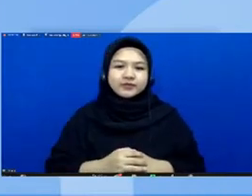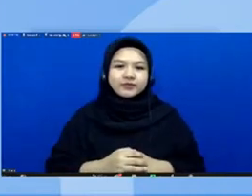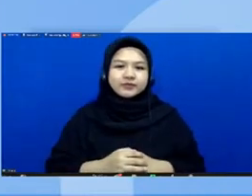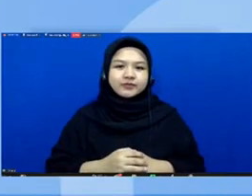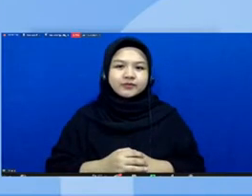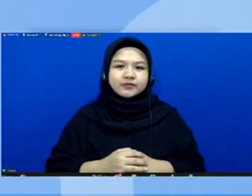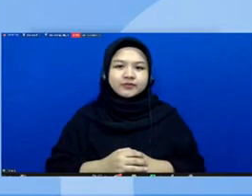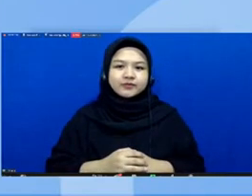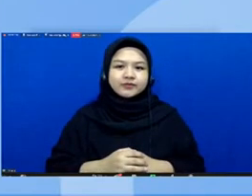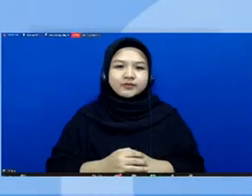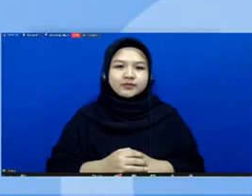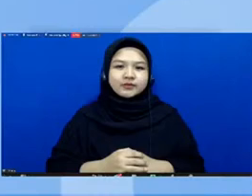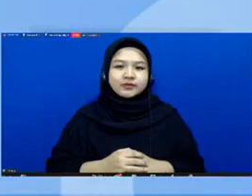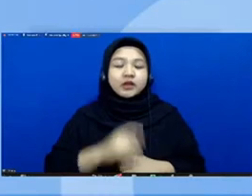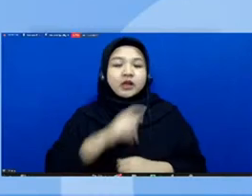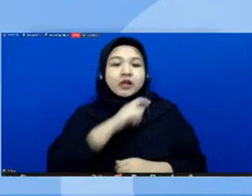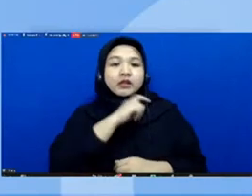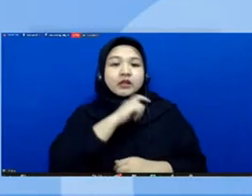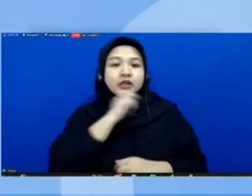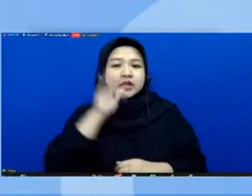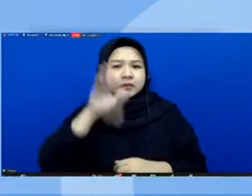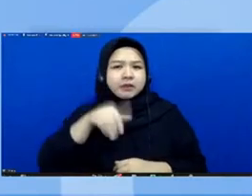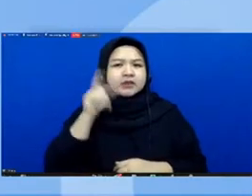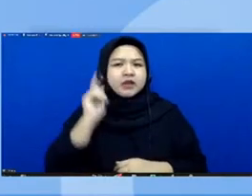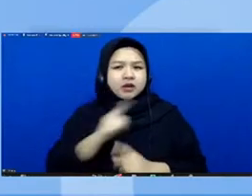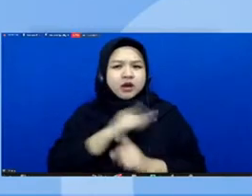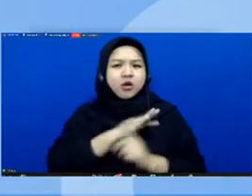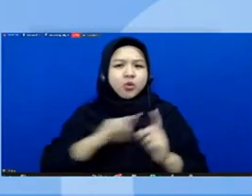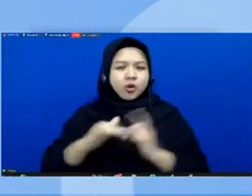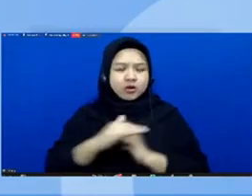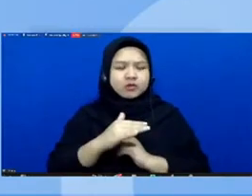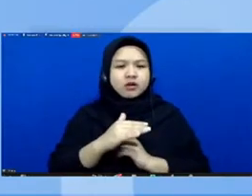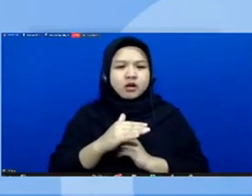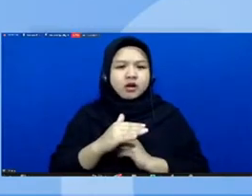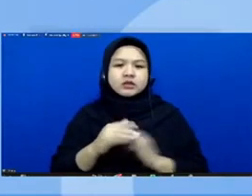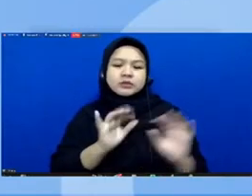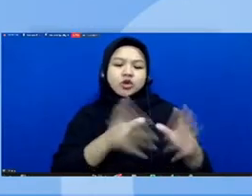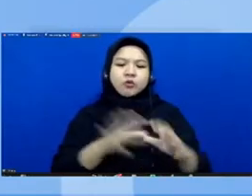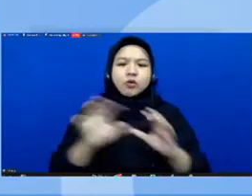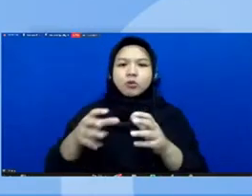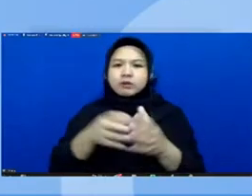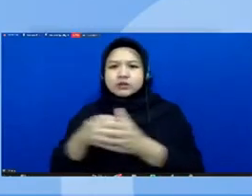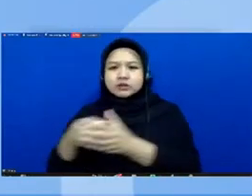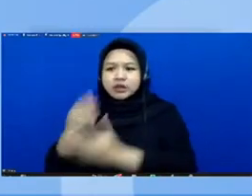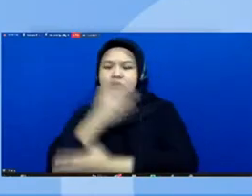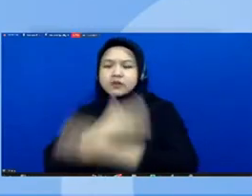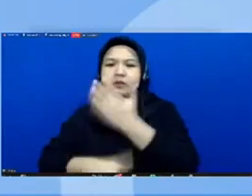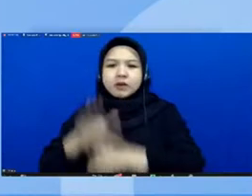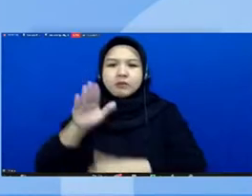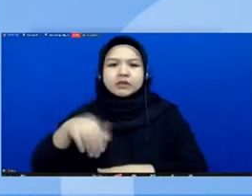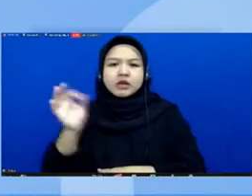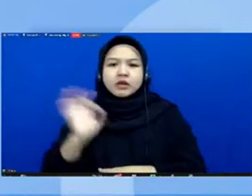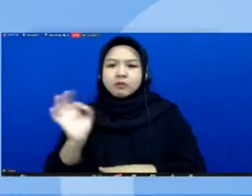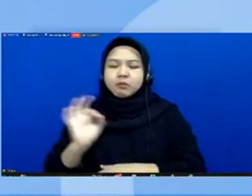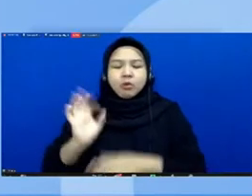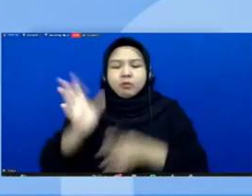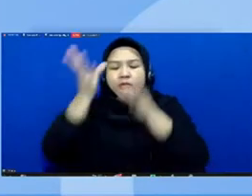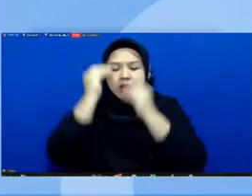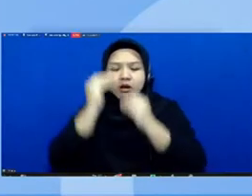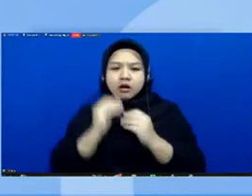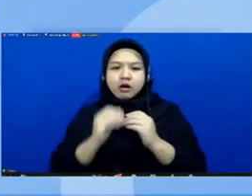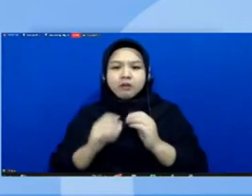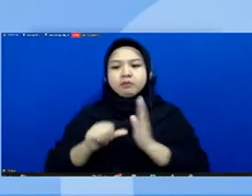tadi. Ternyata masih ada warga-warga masyarakat, kelompok-kelompok marginal difabel yang belum tercover dalam program bantuan